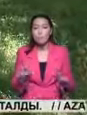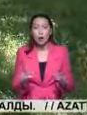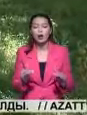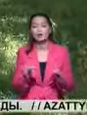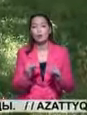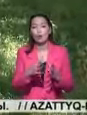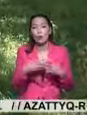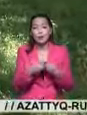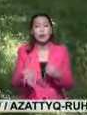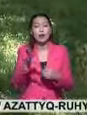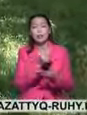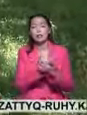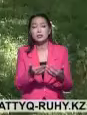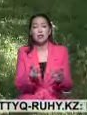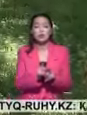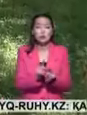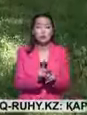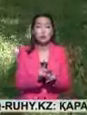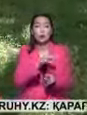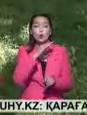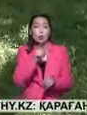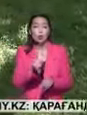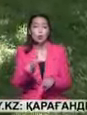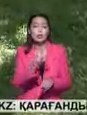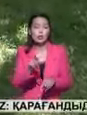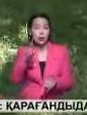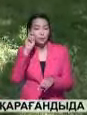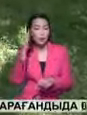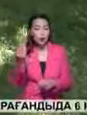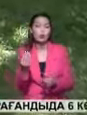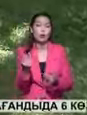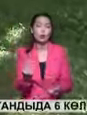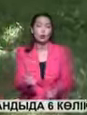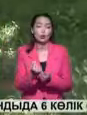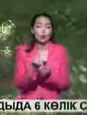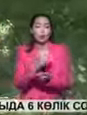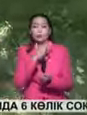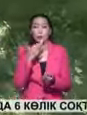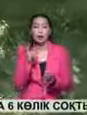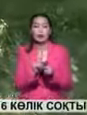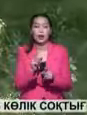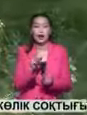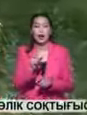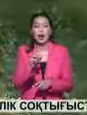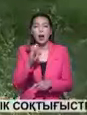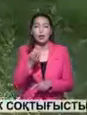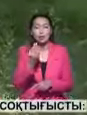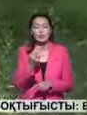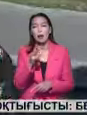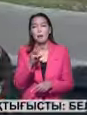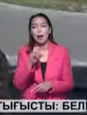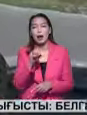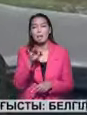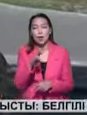барлығы айналып келген кезде бұл кісілерге мемлекет тарапынан болатын әлеуметтік әмиян жобасы үлкен қолдау болады деген